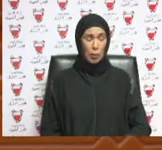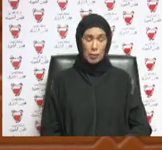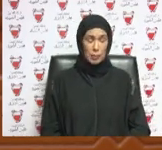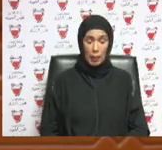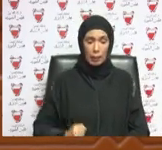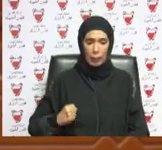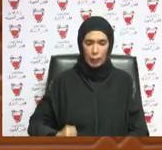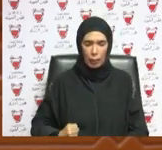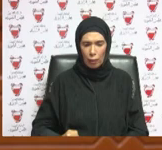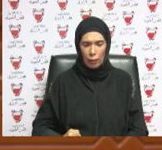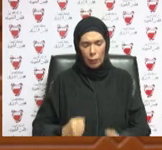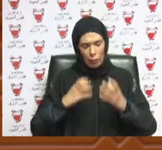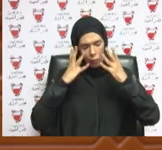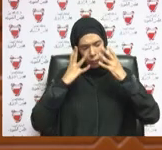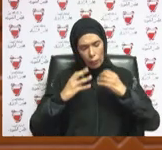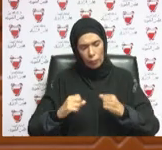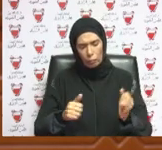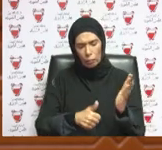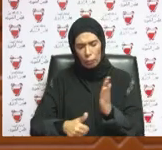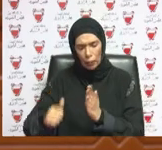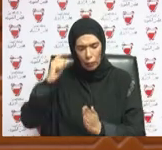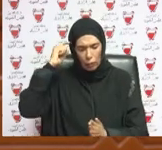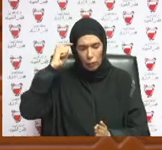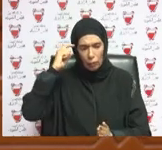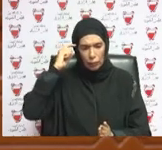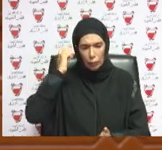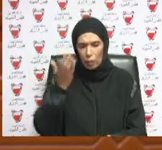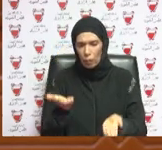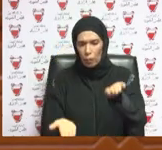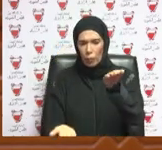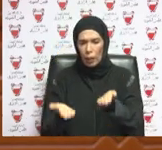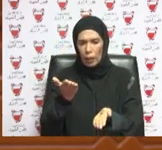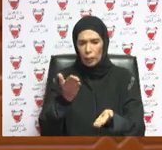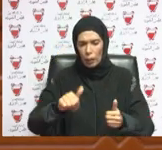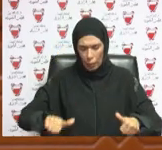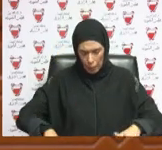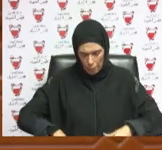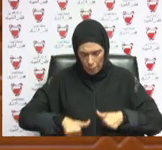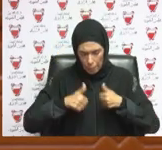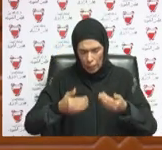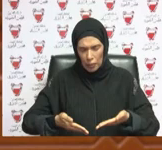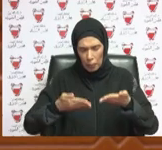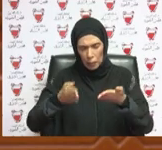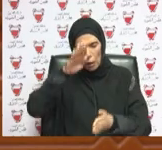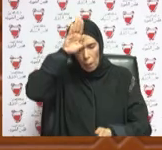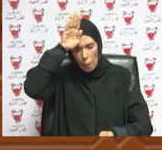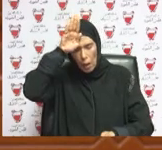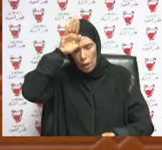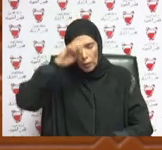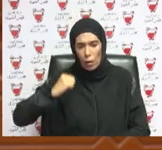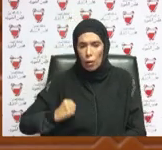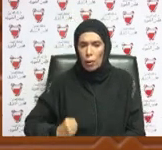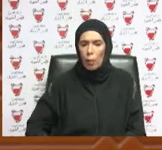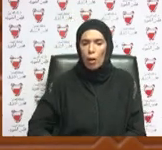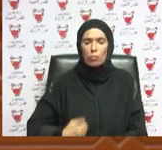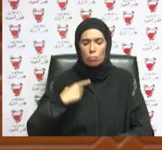البحرين فقدت قائدا حكيما أفنى حياته في خدمة مليكه ووطنه، سيبقى خليفة